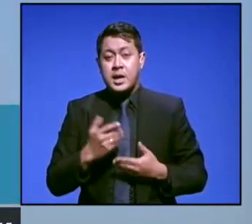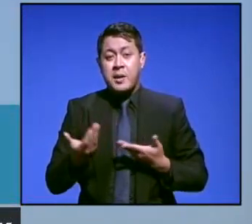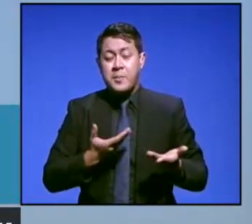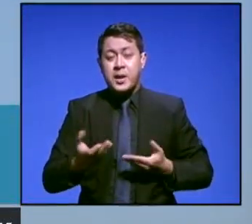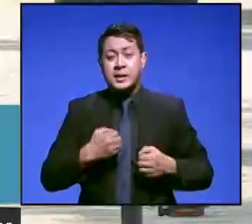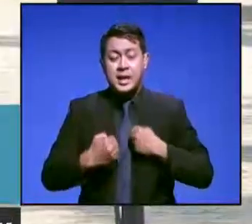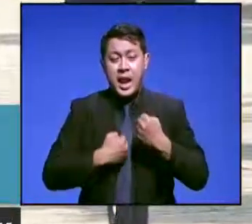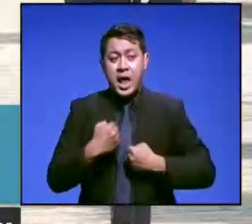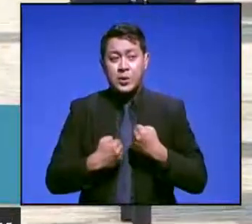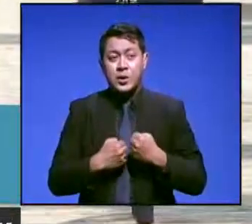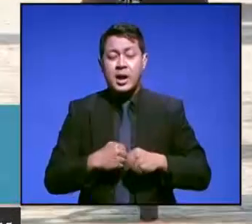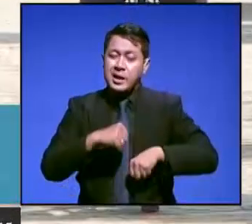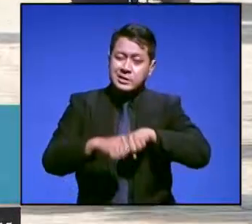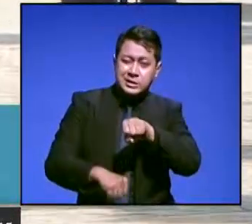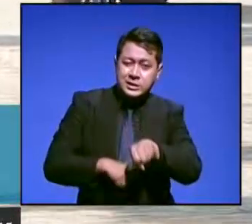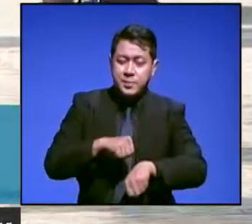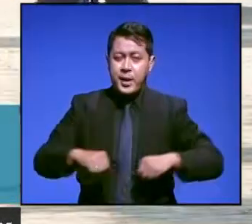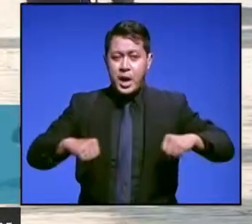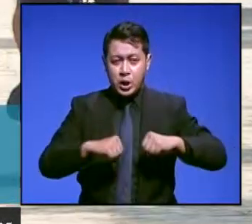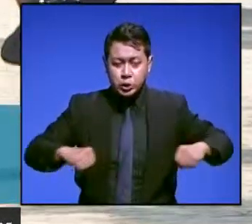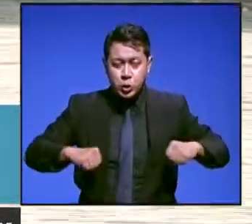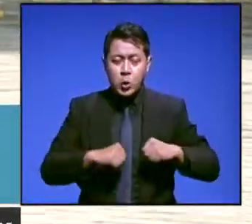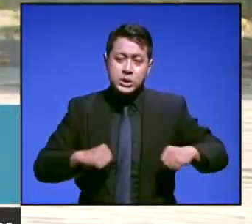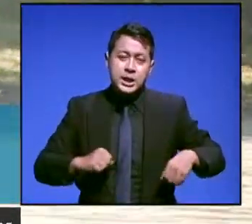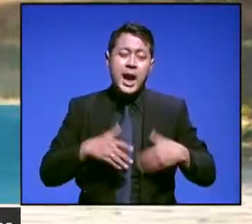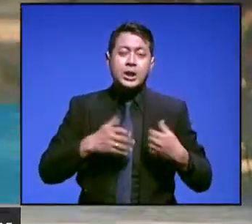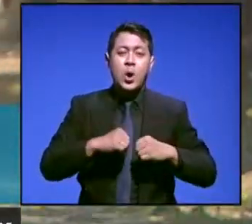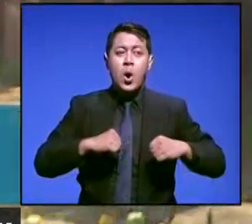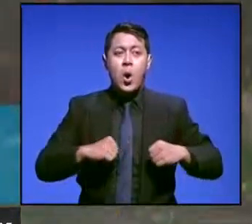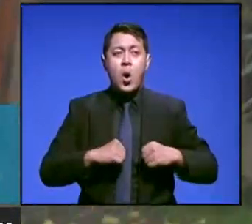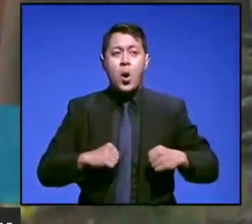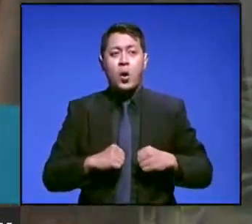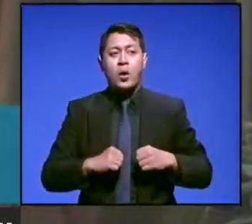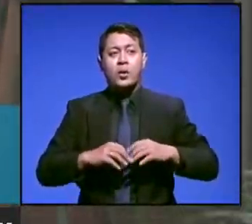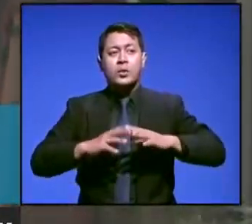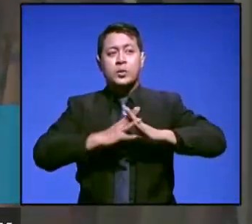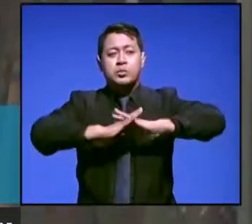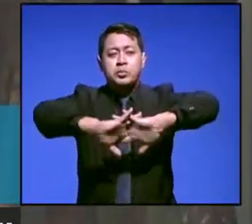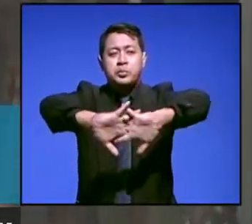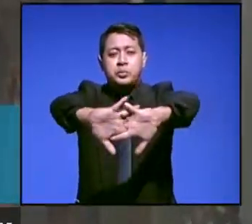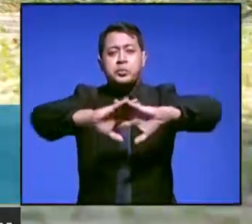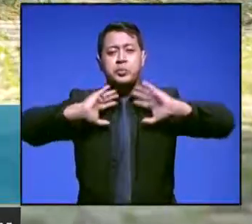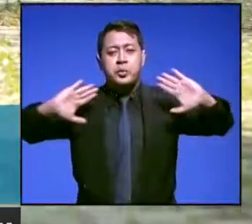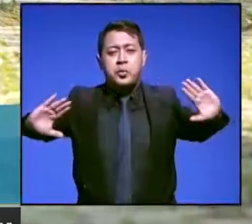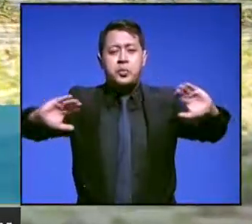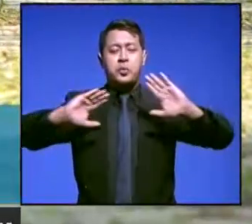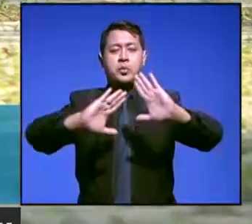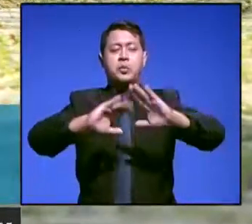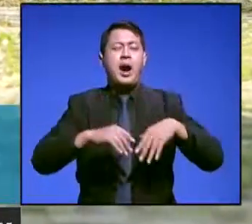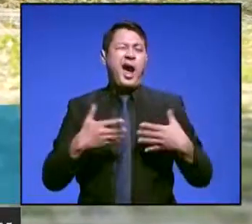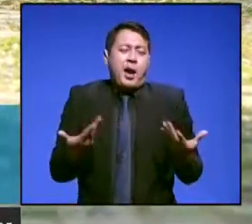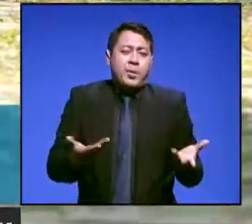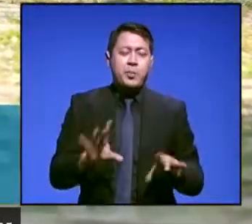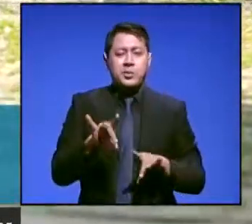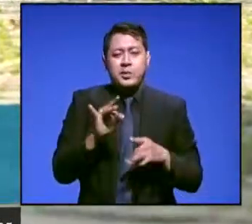dilakukan biasanya bersepeda, jogging, atau olah tubuh dan peregangan lainnya. Apapun